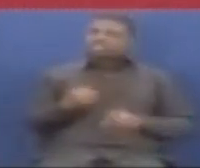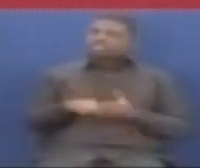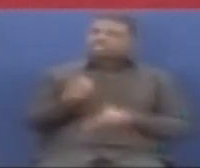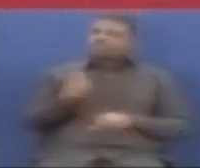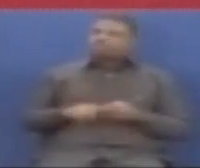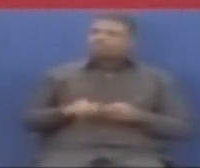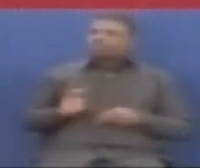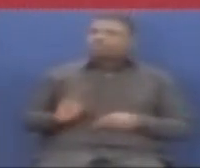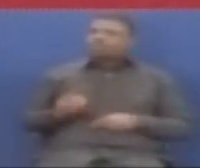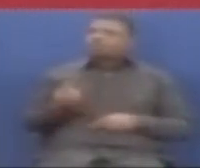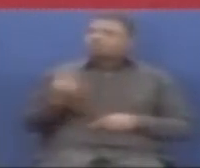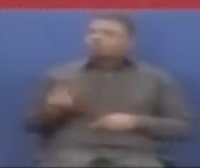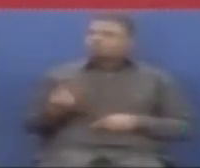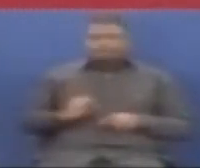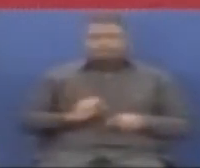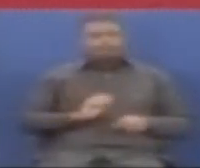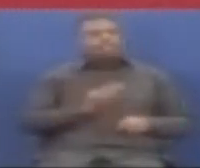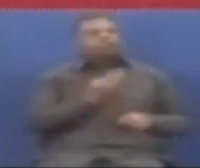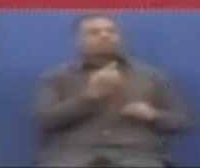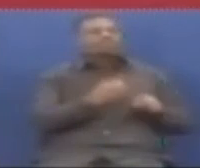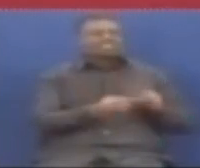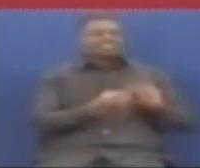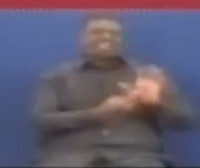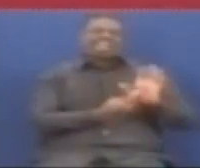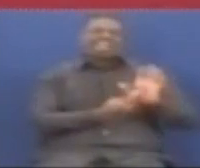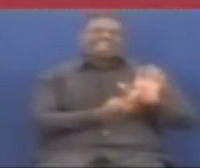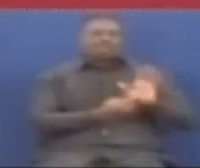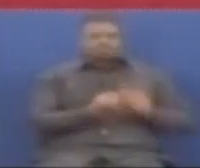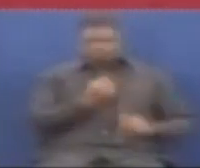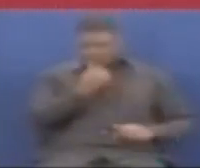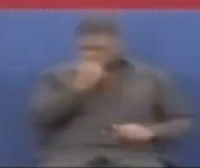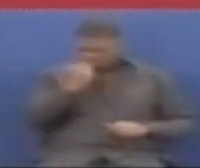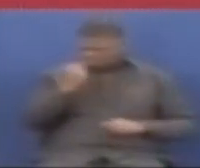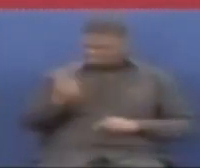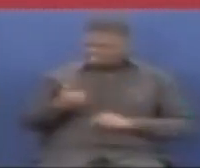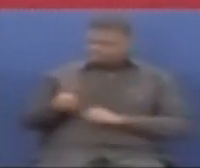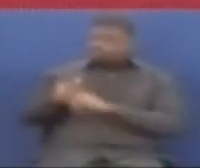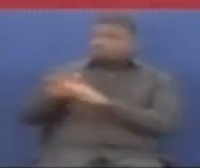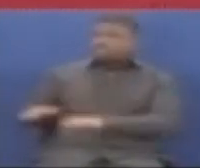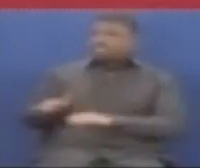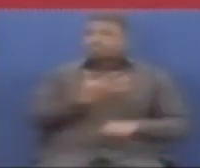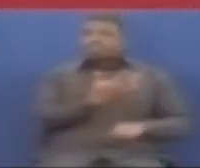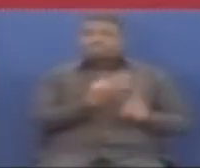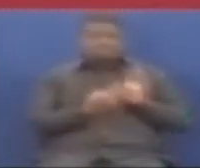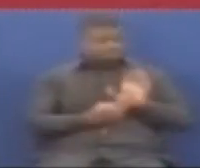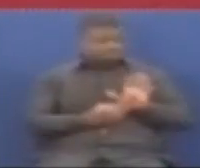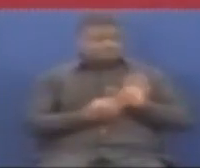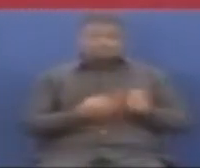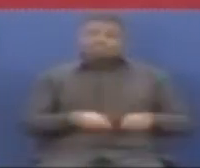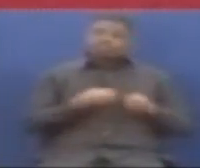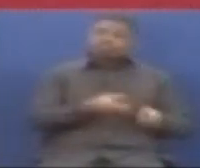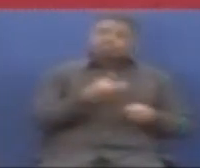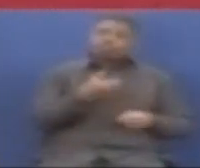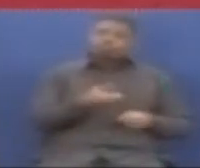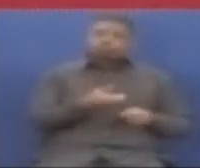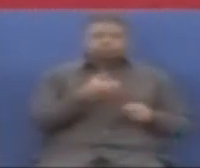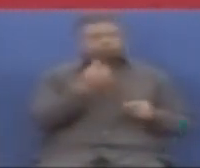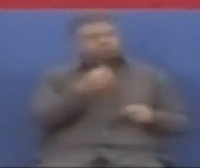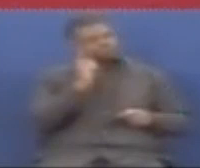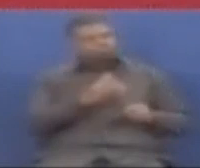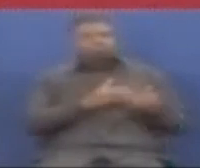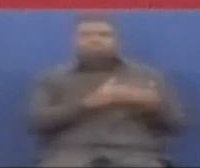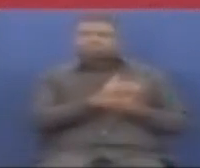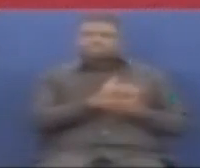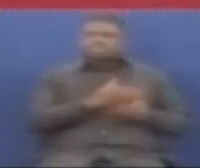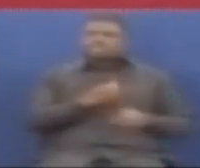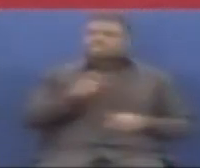ni shilingi bilioni 1 na bilioni 600. Mheshimiwa Naibu Spika, vijiji vilivyosalia 57 vitapatiwa umeme kupitia mradi wa REA awamu